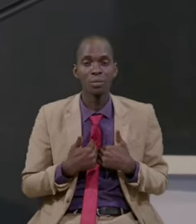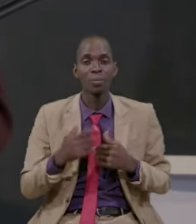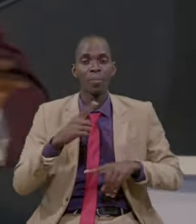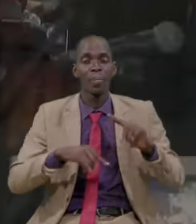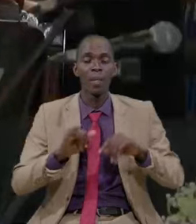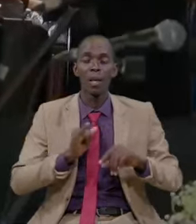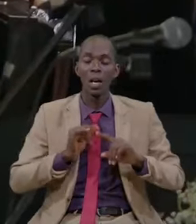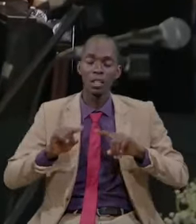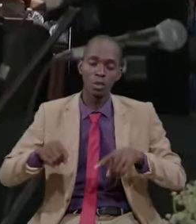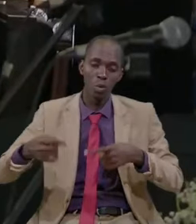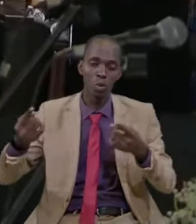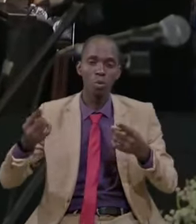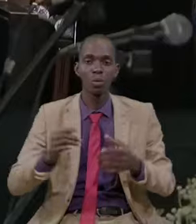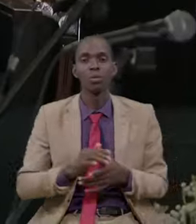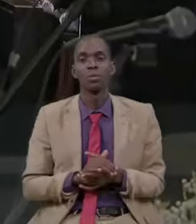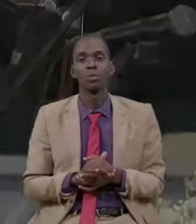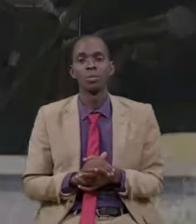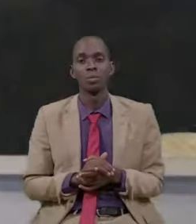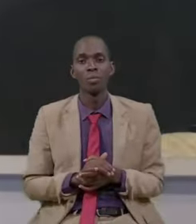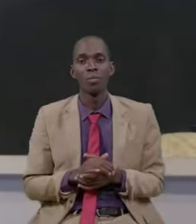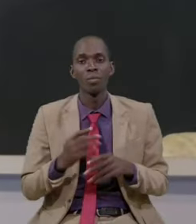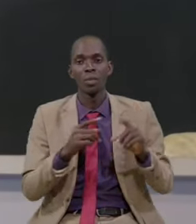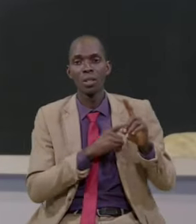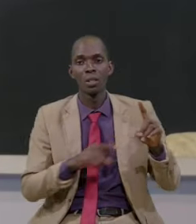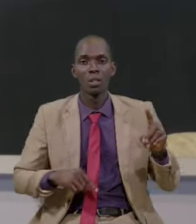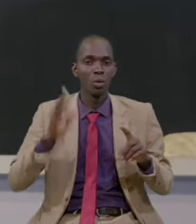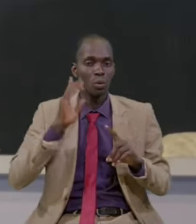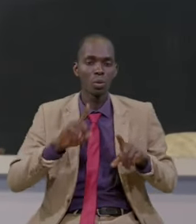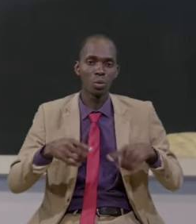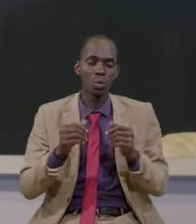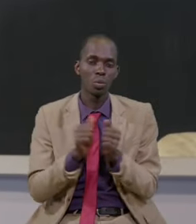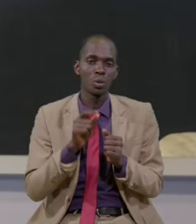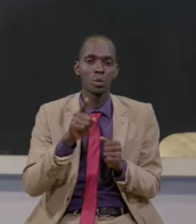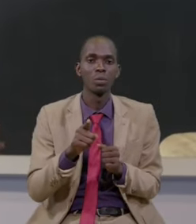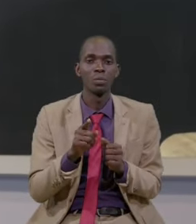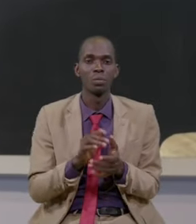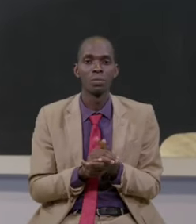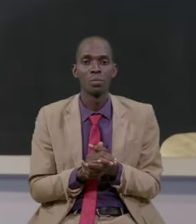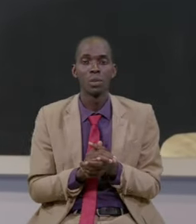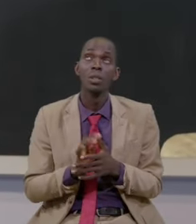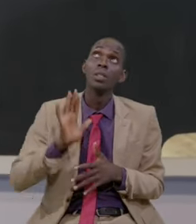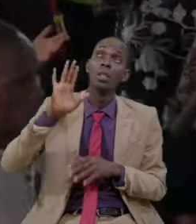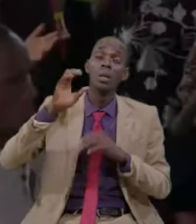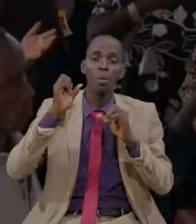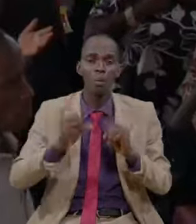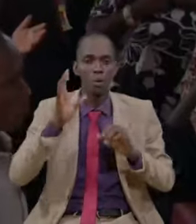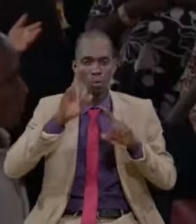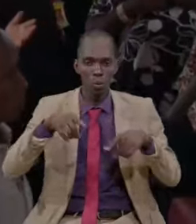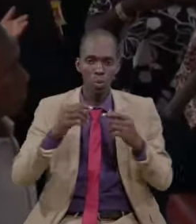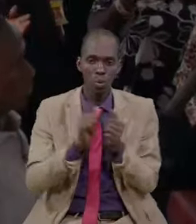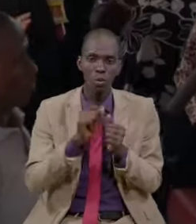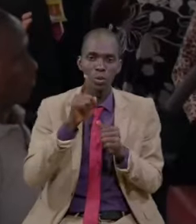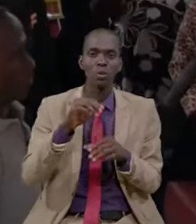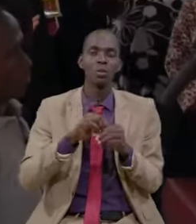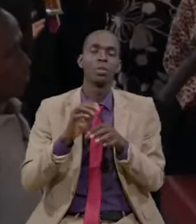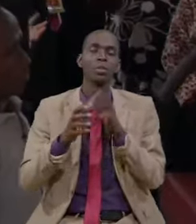j'irai et le Seigneur ira avec toi. Sa puissance ira avec toi.